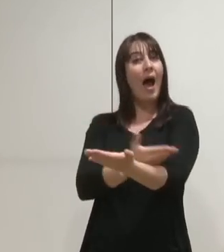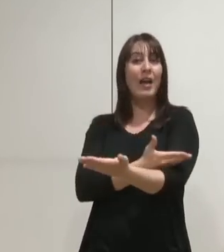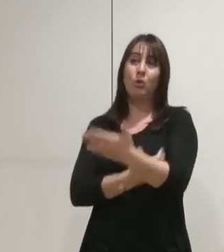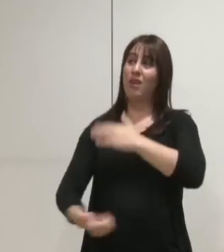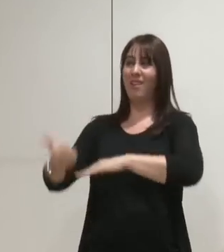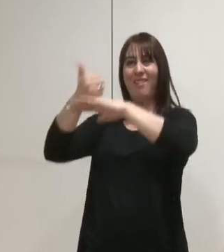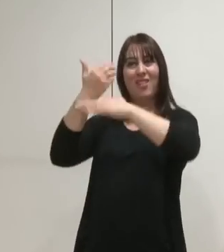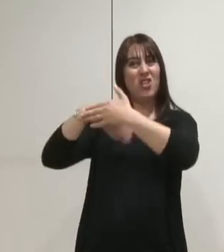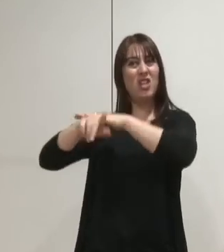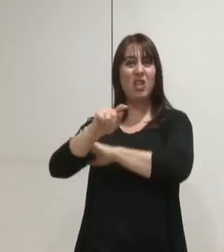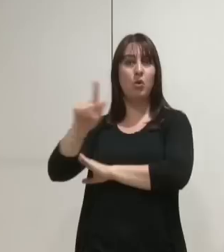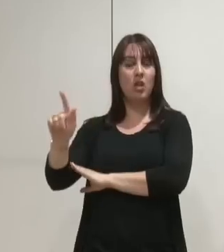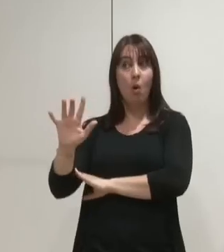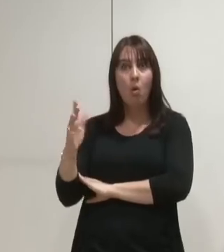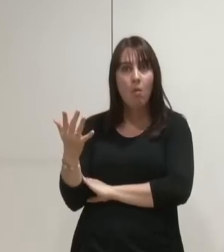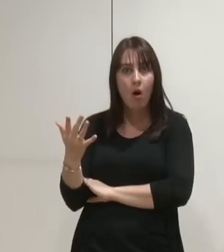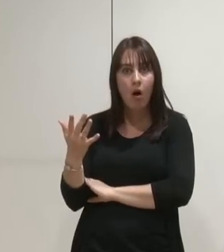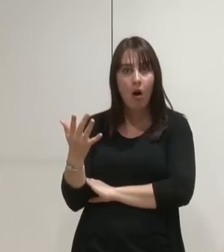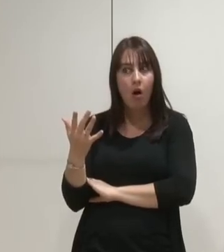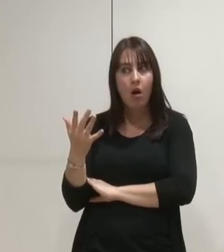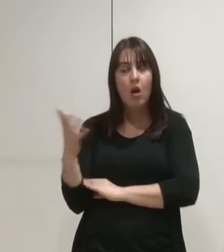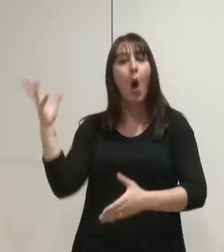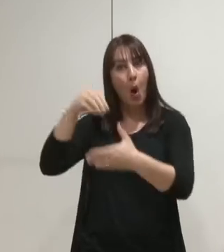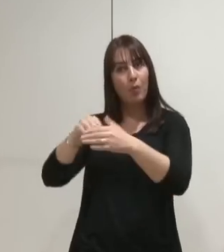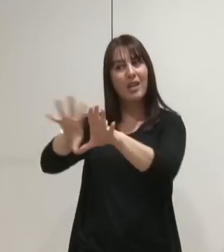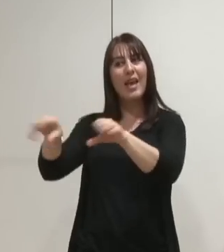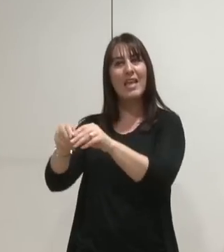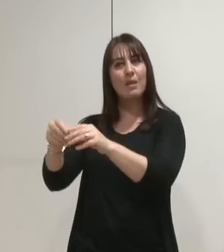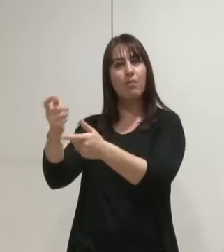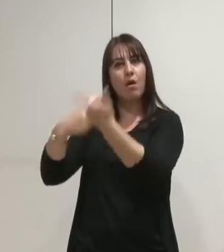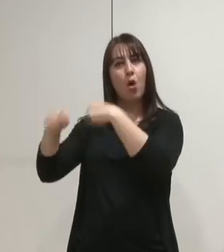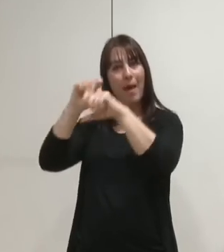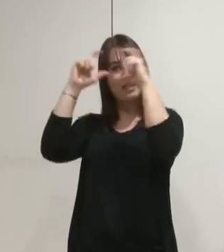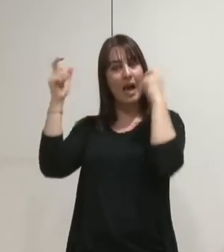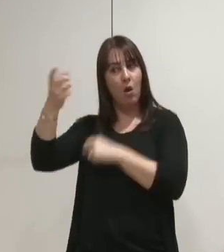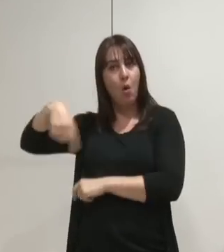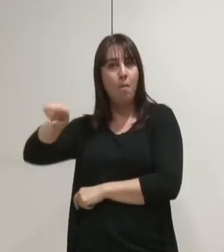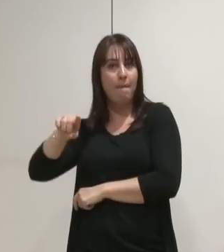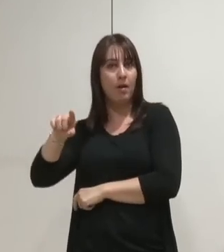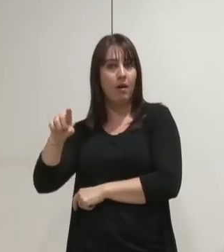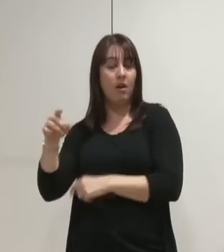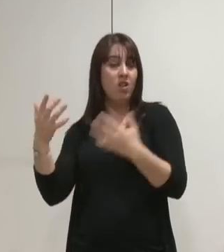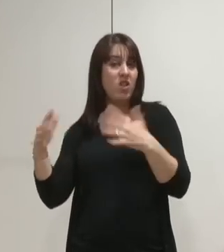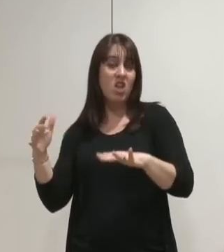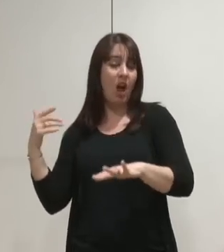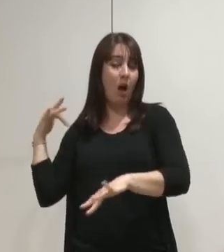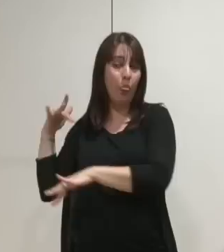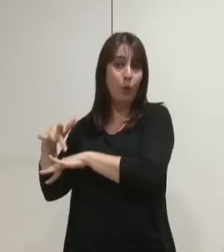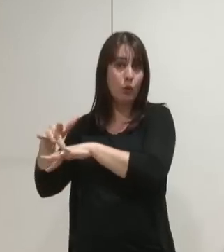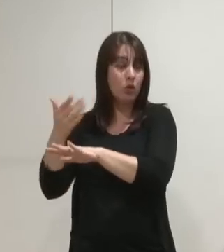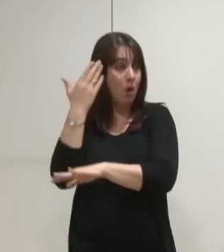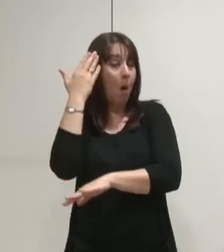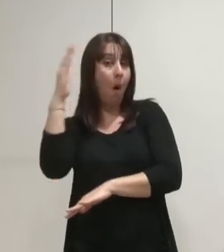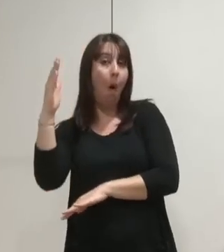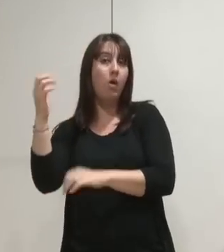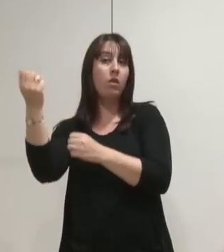GEG auprès des équipes commerciales de GG qui ont répondu et qui répondent déjà à d'autres appels d'offre dont